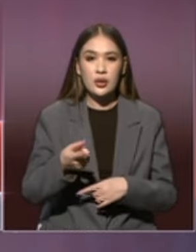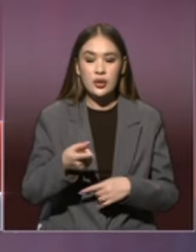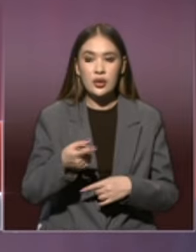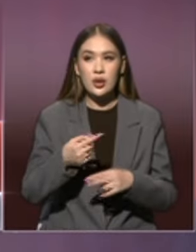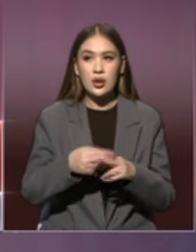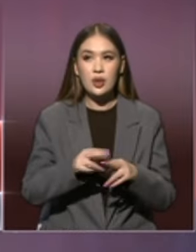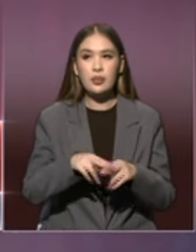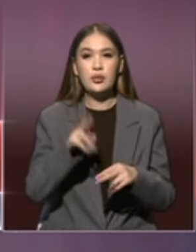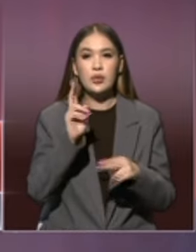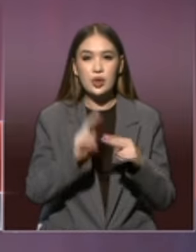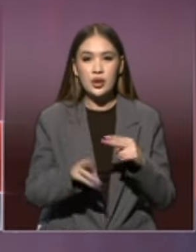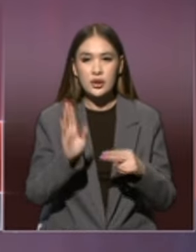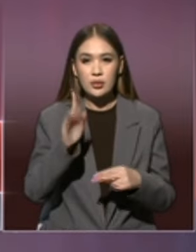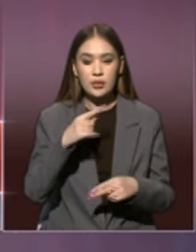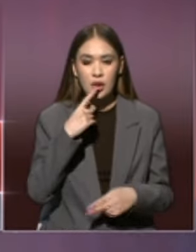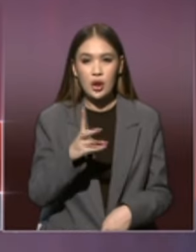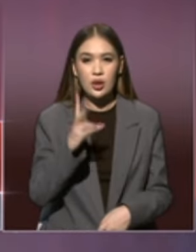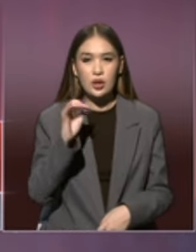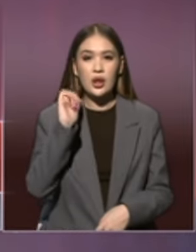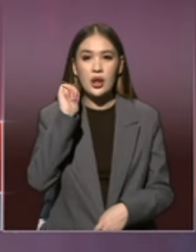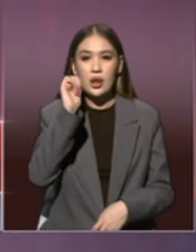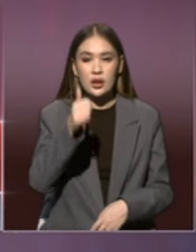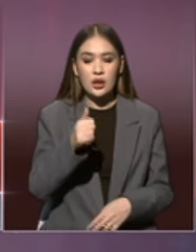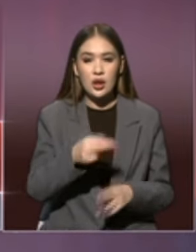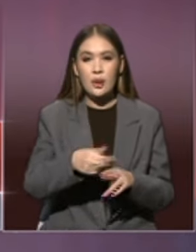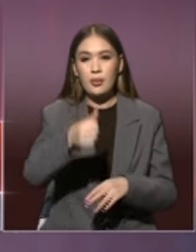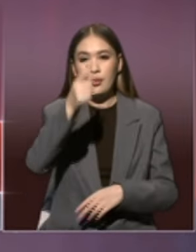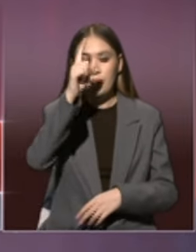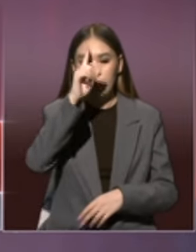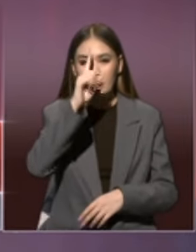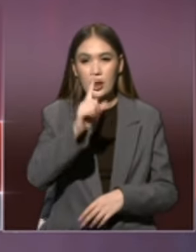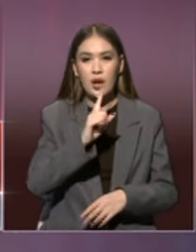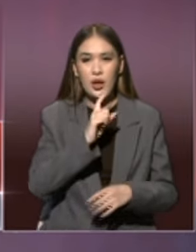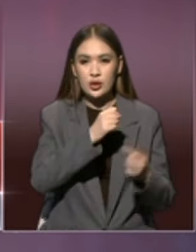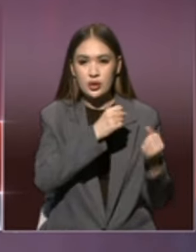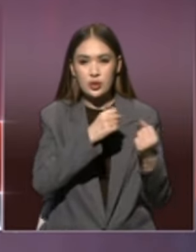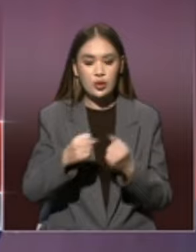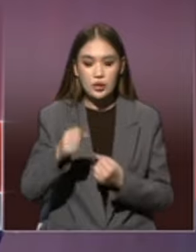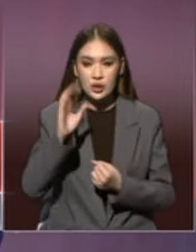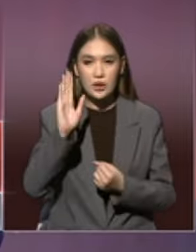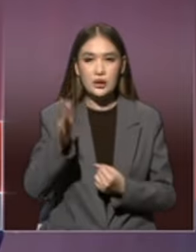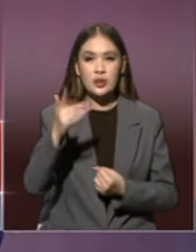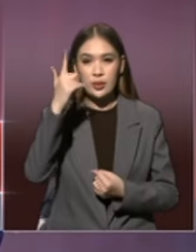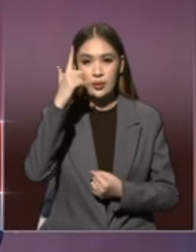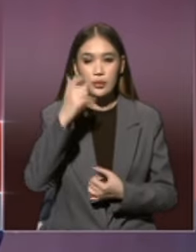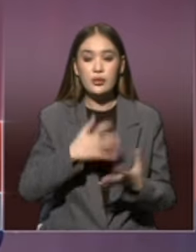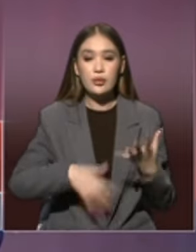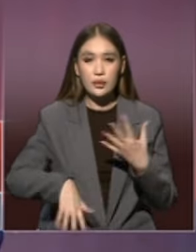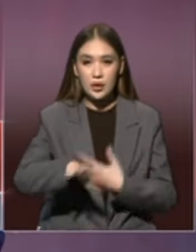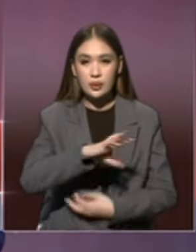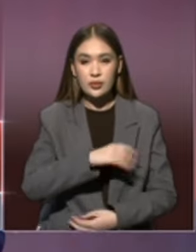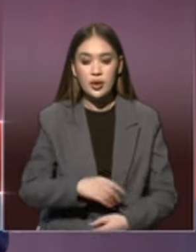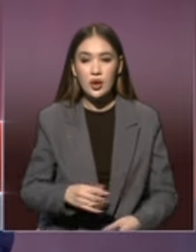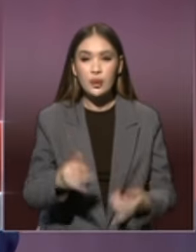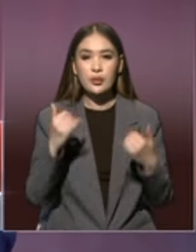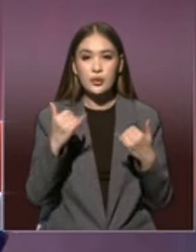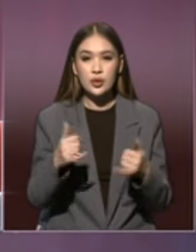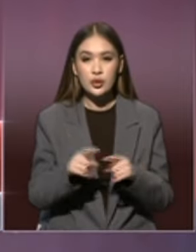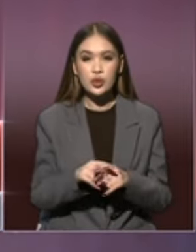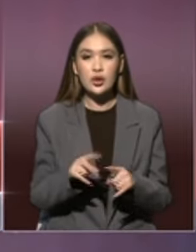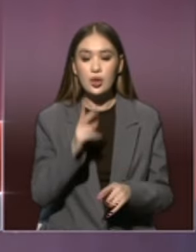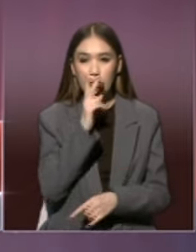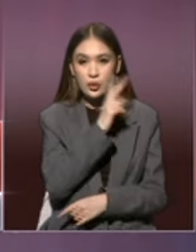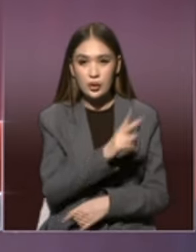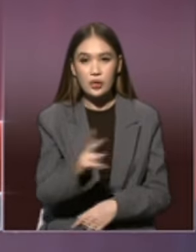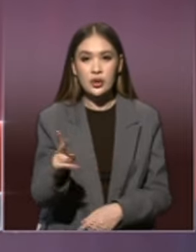ертең бітіреміз дейді. Ертеңі ол бір айға созылатындығы айдан анық. Өзі бүгін енді осыны барлығы көріп отыр